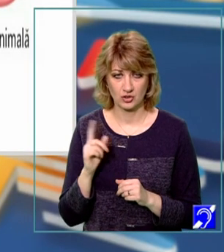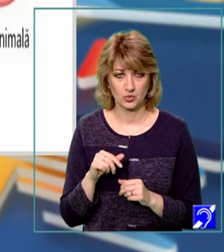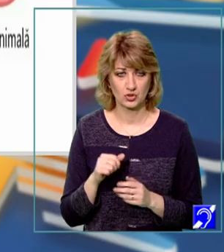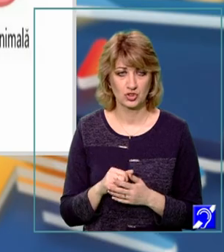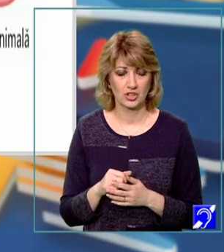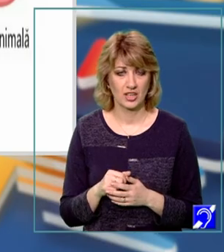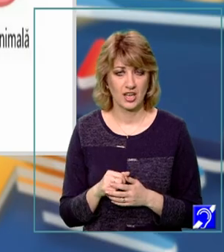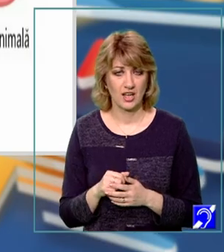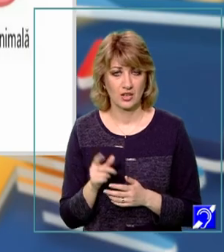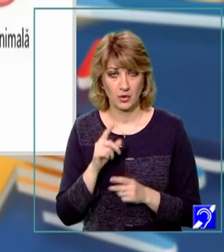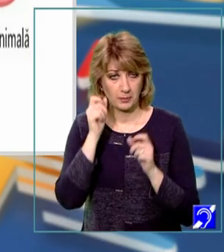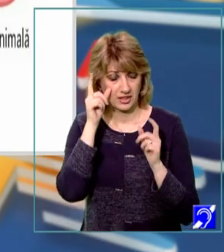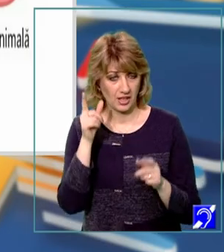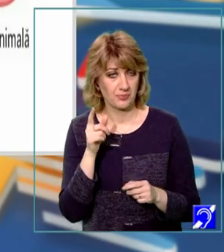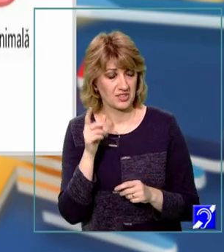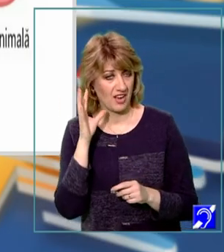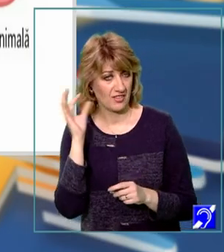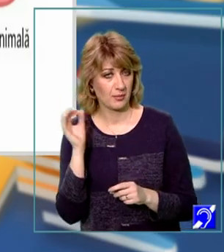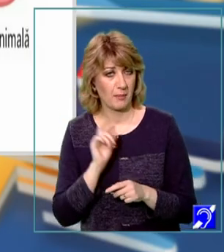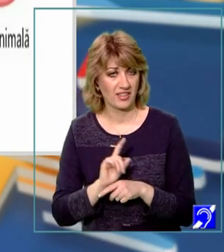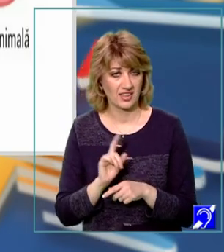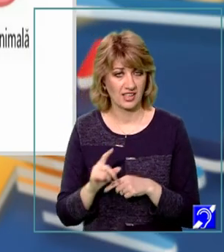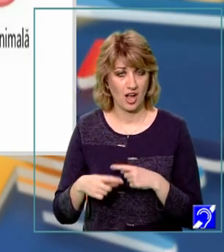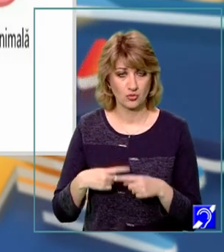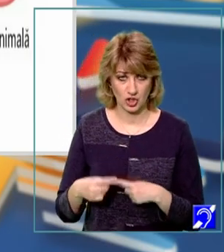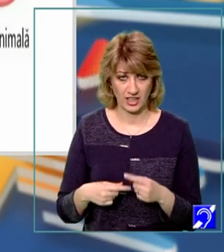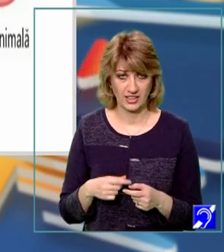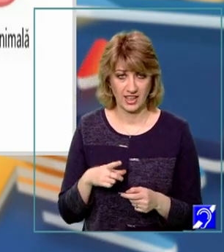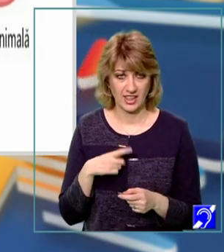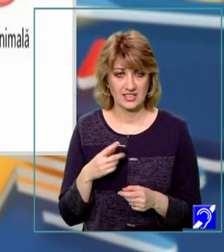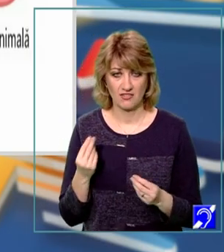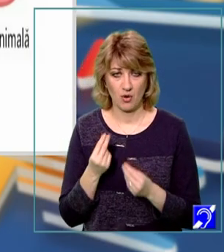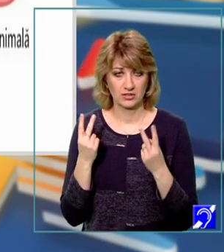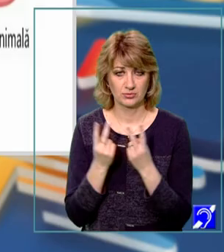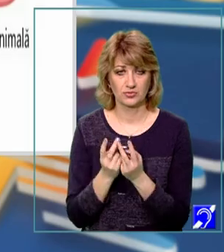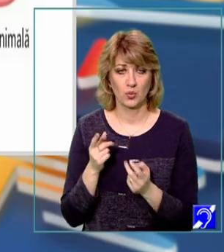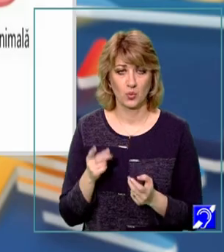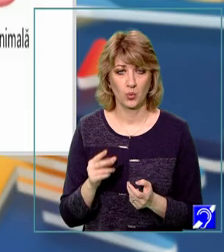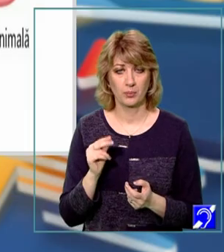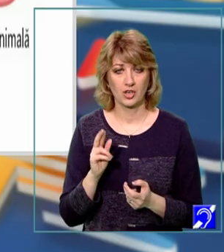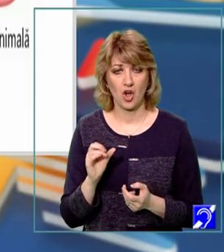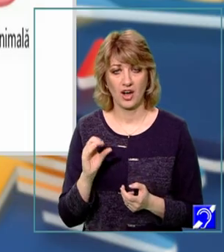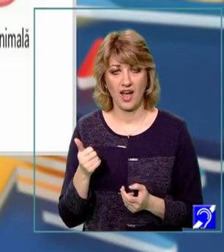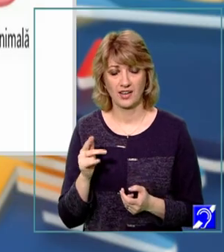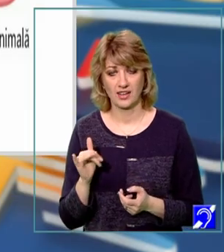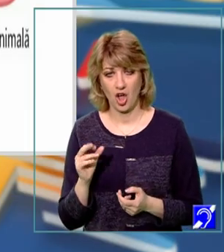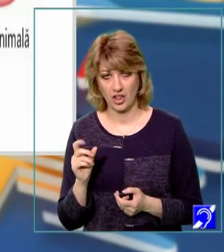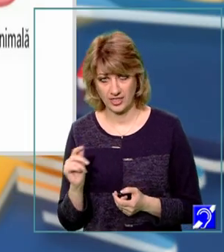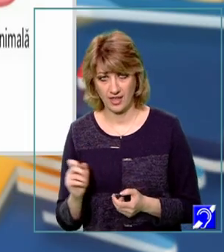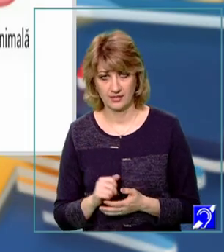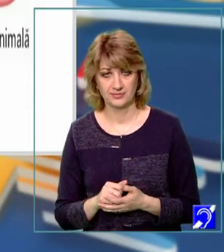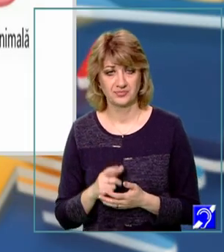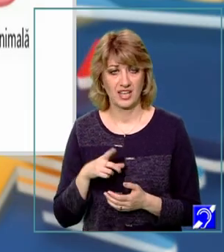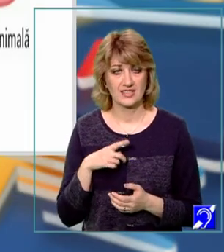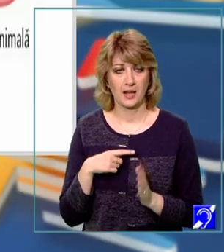să aflăm că materialul lor genetic este de fapt foarte asemănător cu cel al procariotelor. Adică